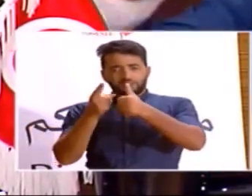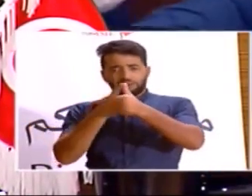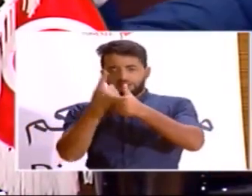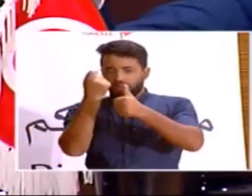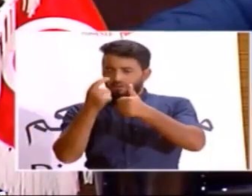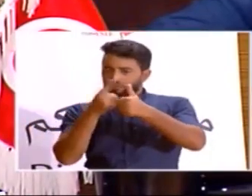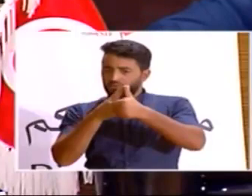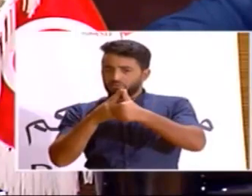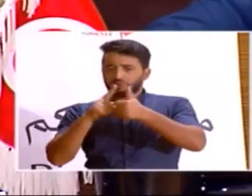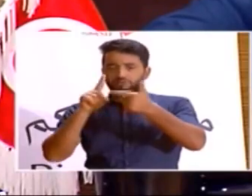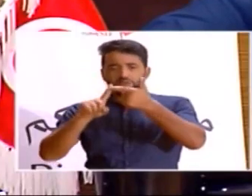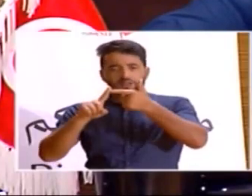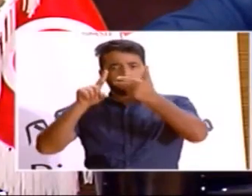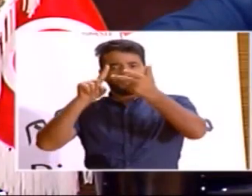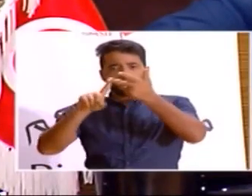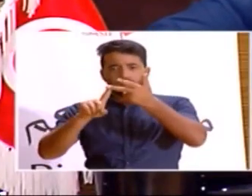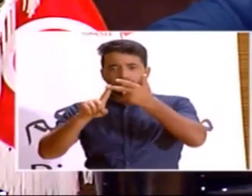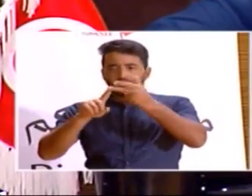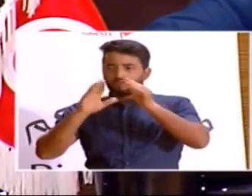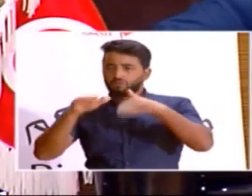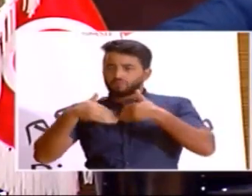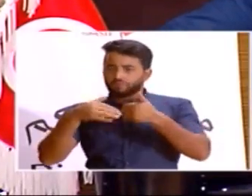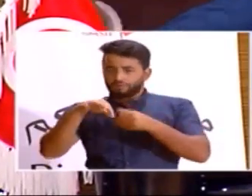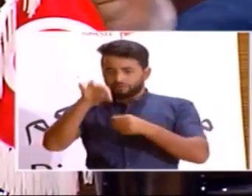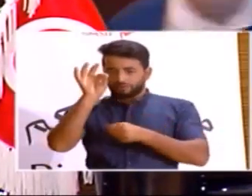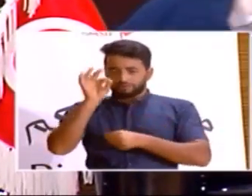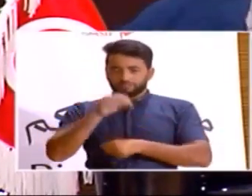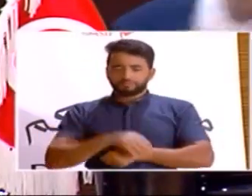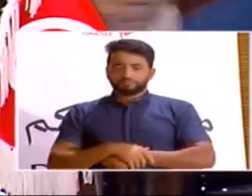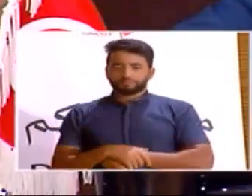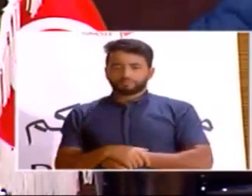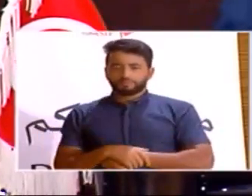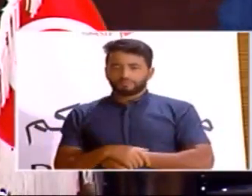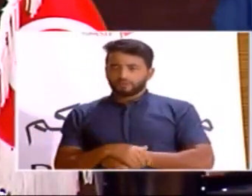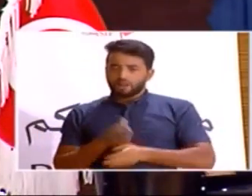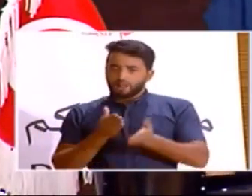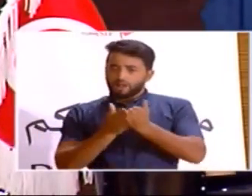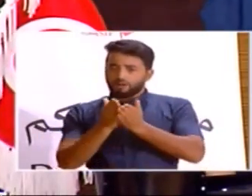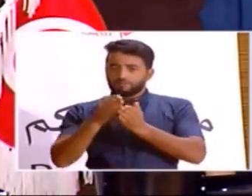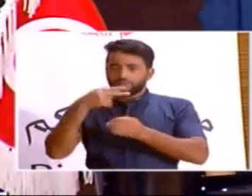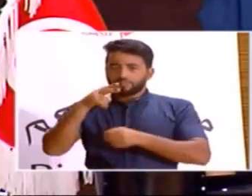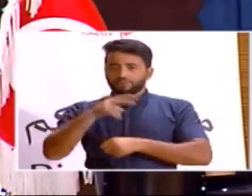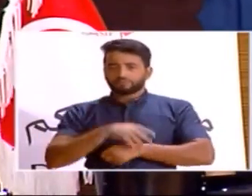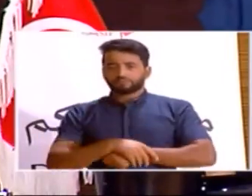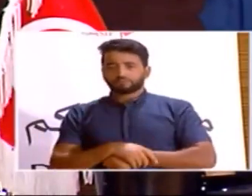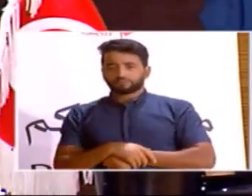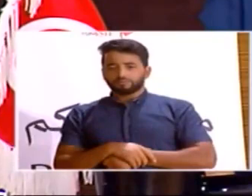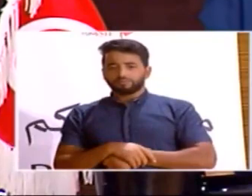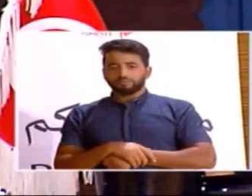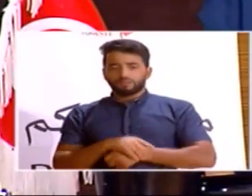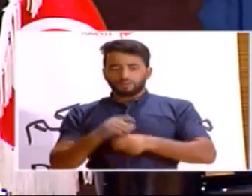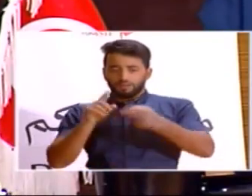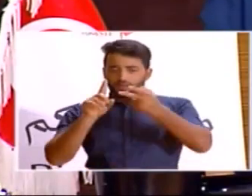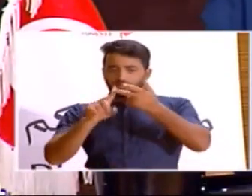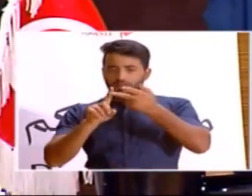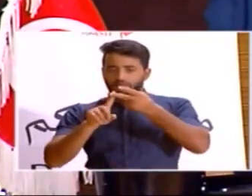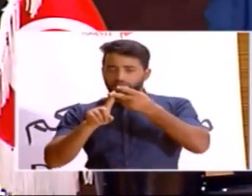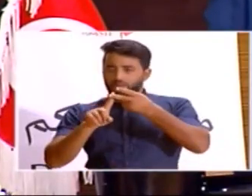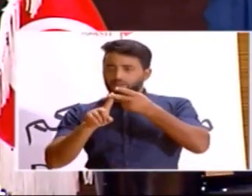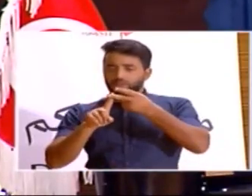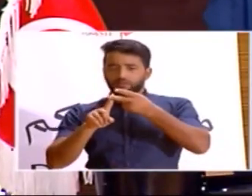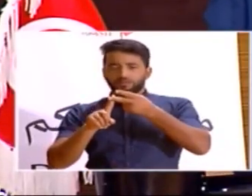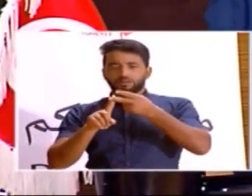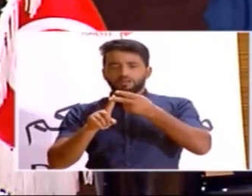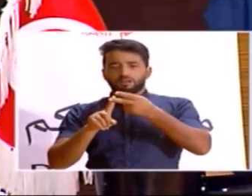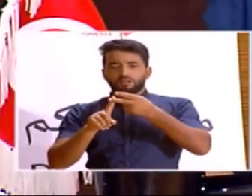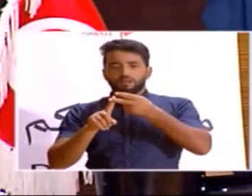يكون قد اختار هذا جانب بس تضمن الحق للجميع والجانب الثاني هو بتدخل حتى